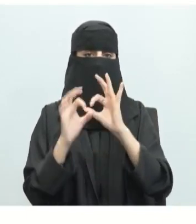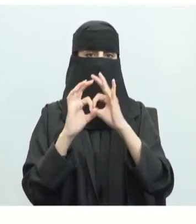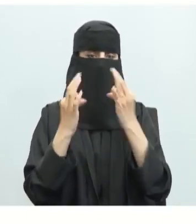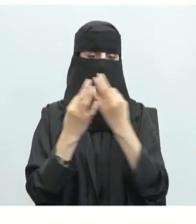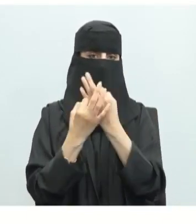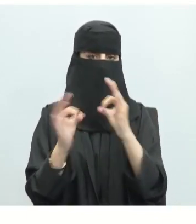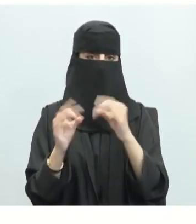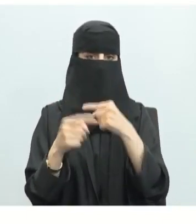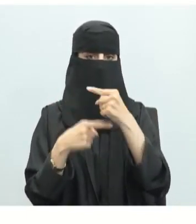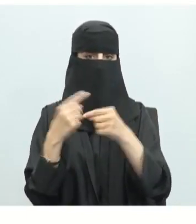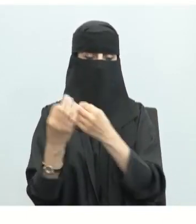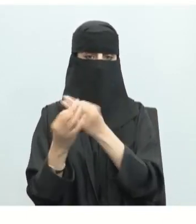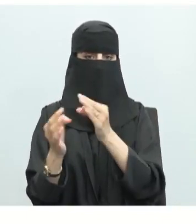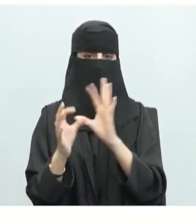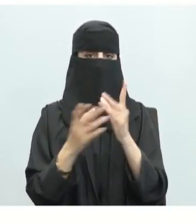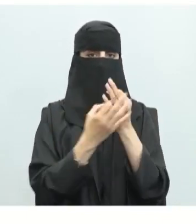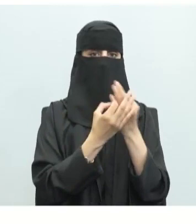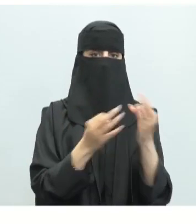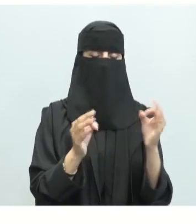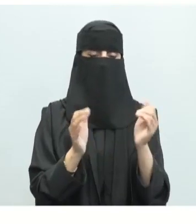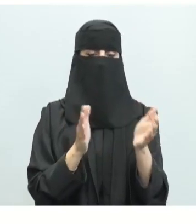جميعها. حفظت الصورة،